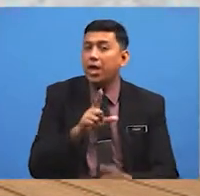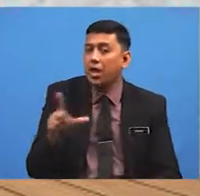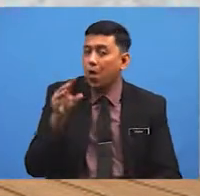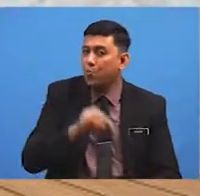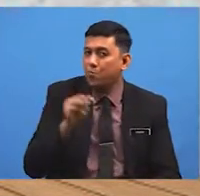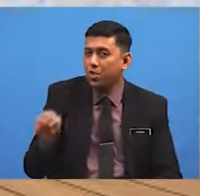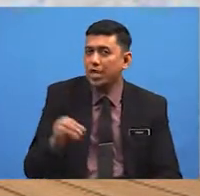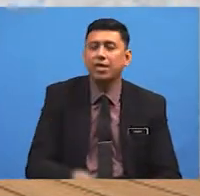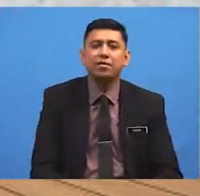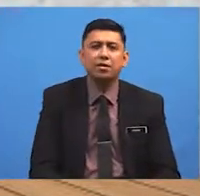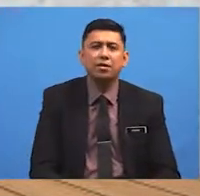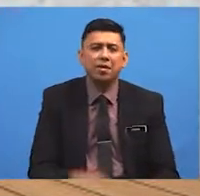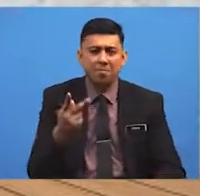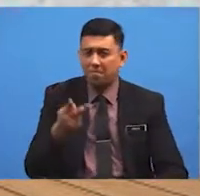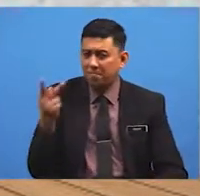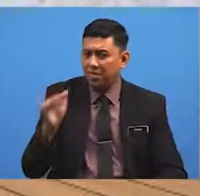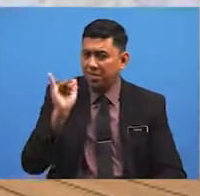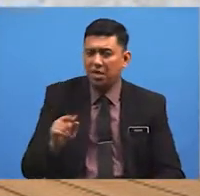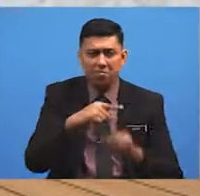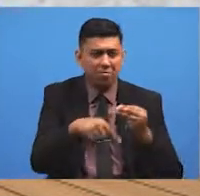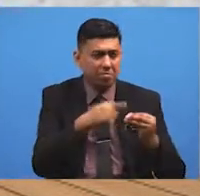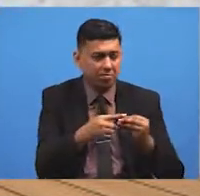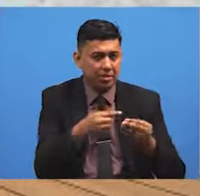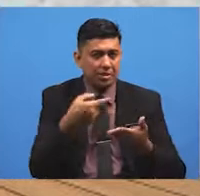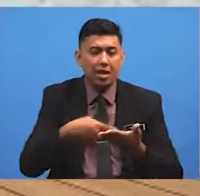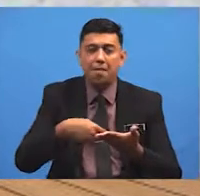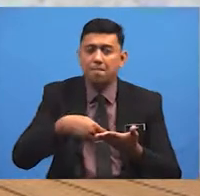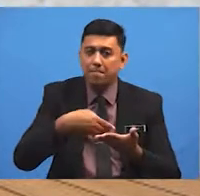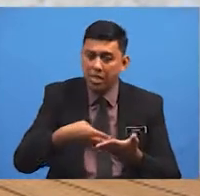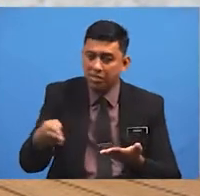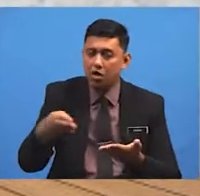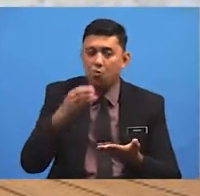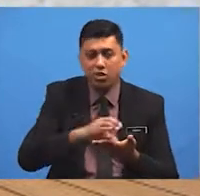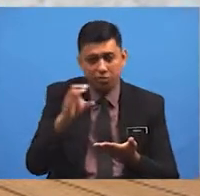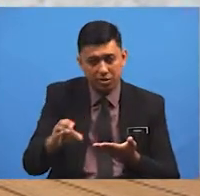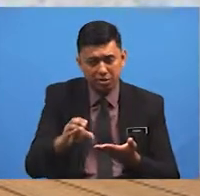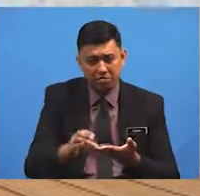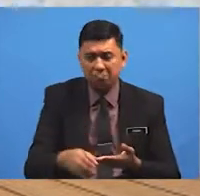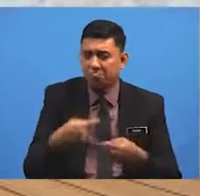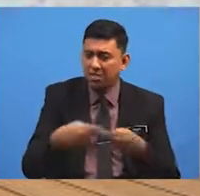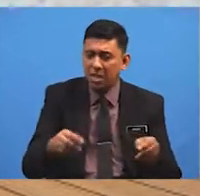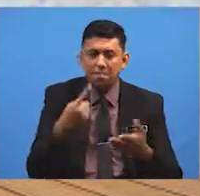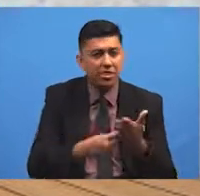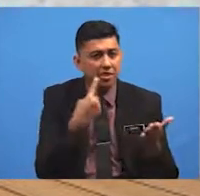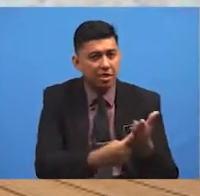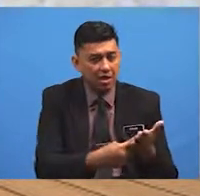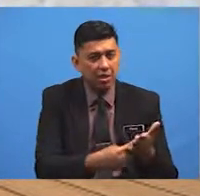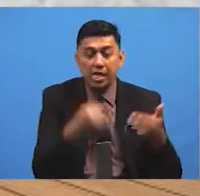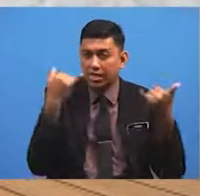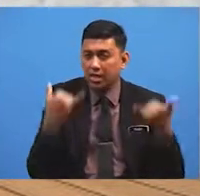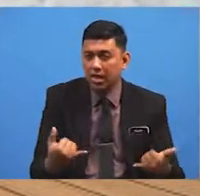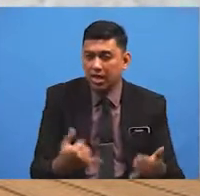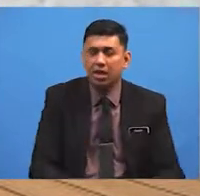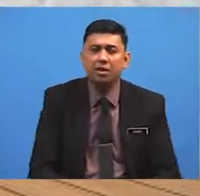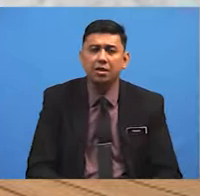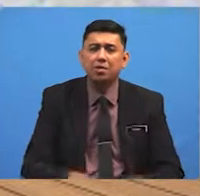murid-murid percoyo yang berkaitan dengan belanjawan tunai celah pun di tebing cangkeh sekarang